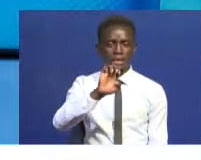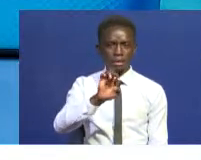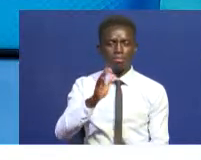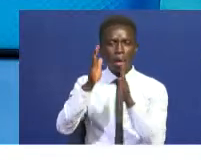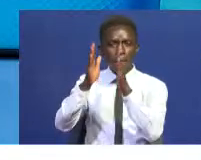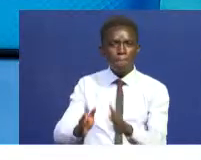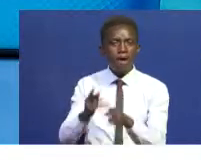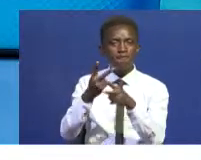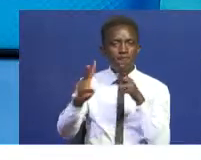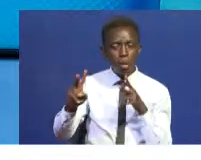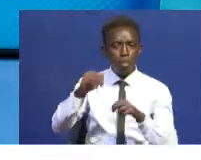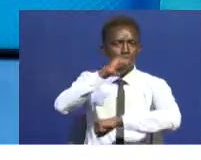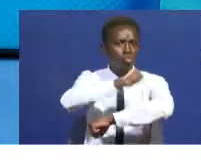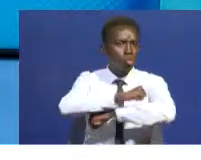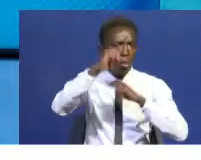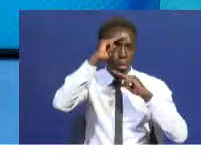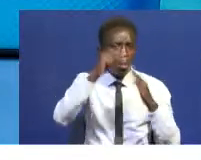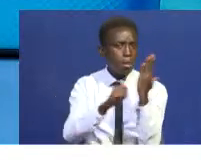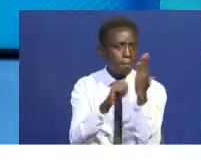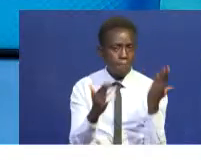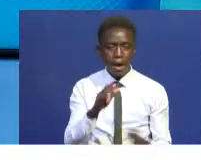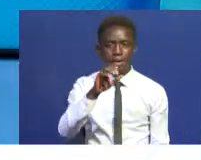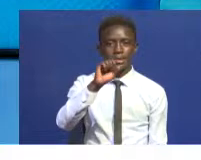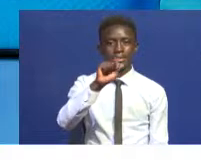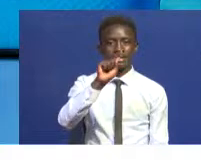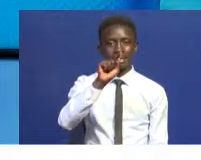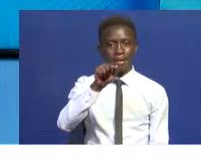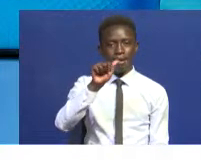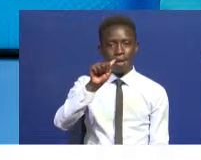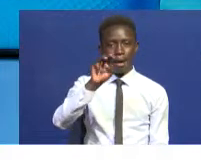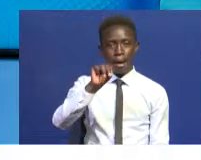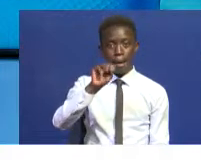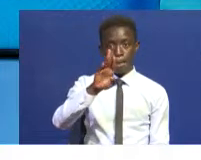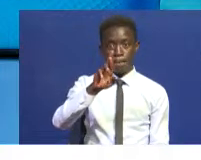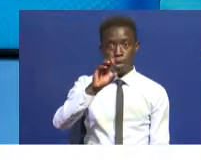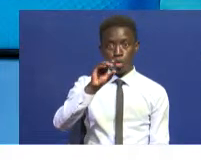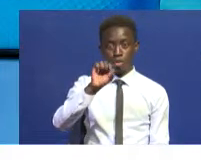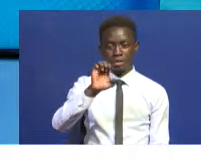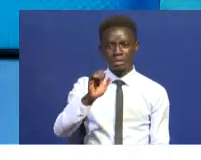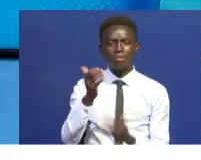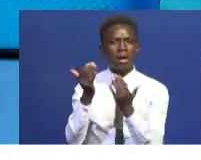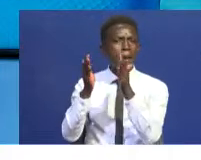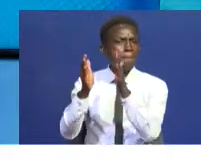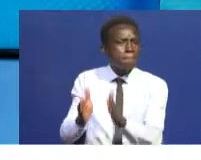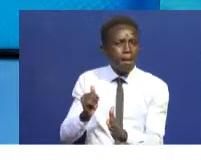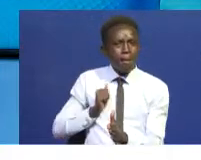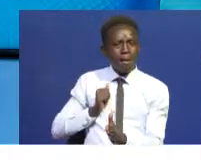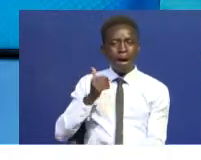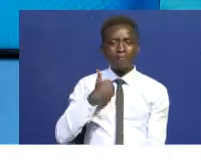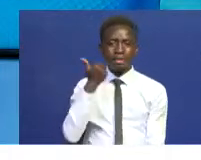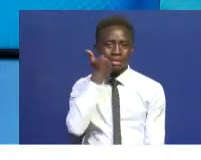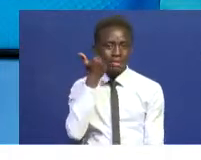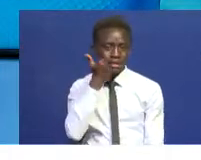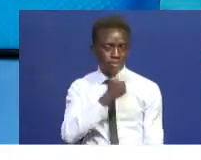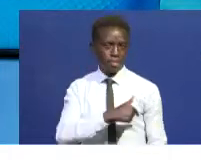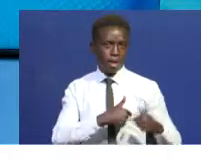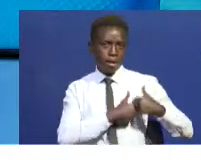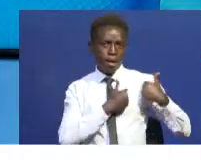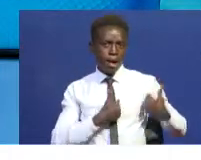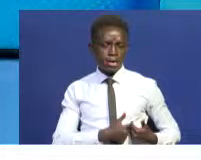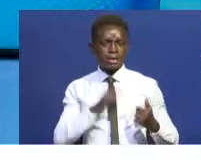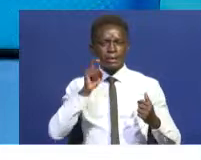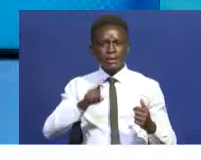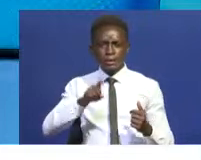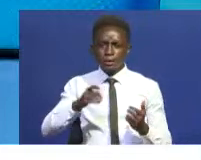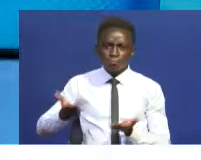Ambrose imelazimika kutafuta huduma za matibabu ya moyo katika hospitali ya mafunzo na matibabu maalum ya Jaramogi Oginga